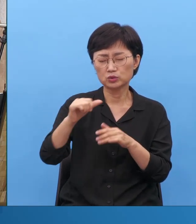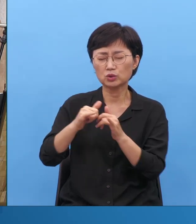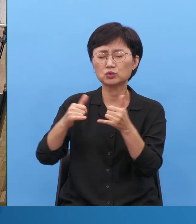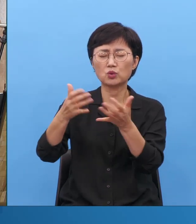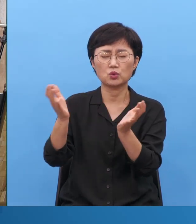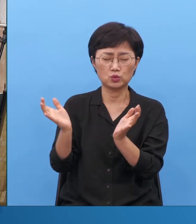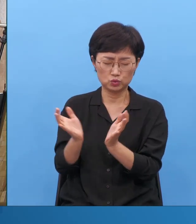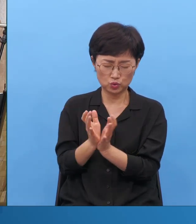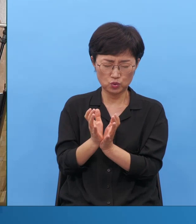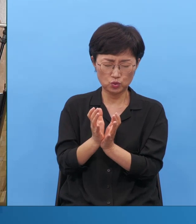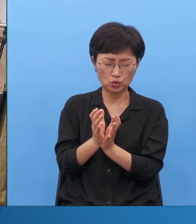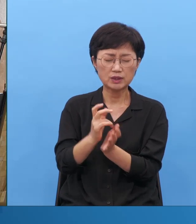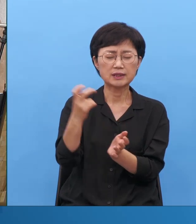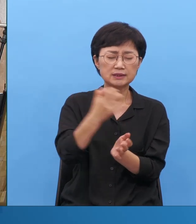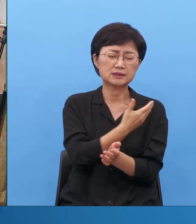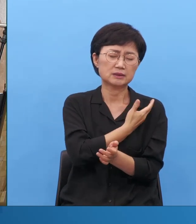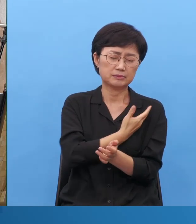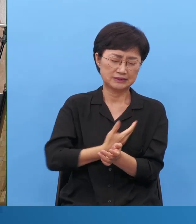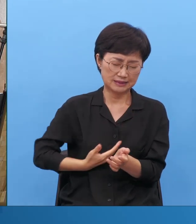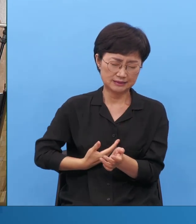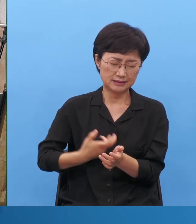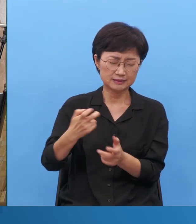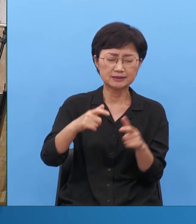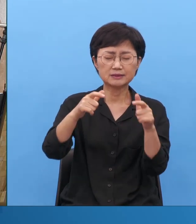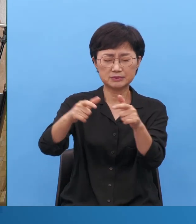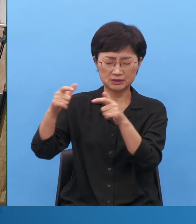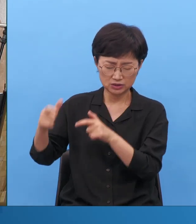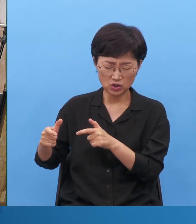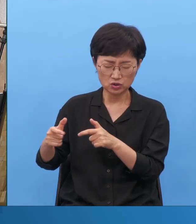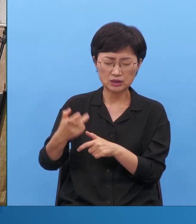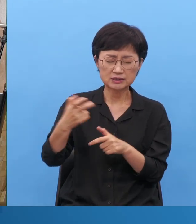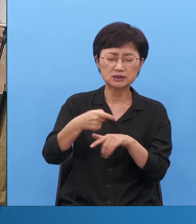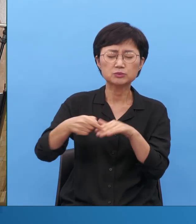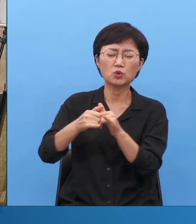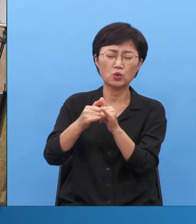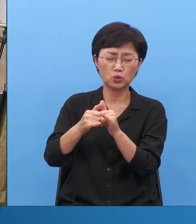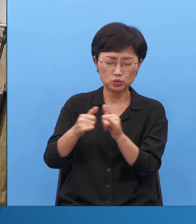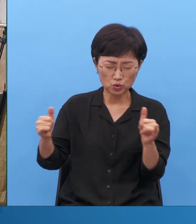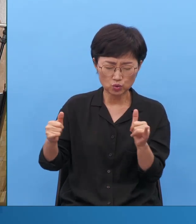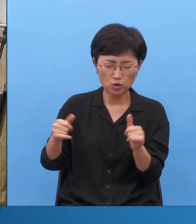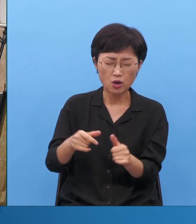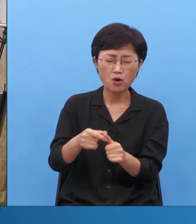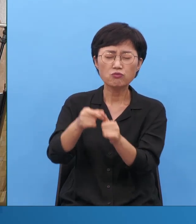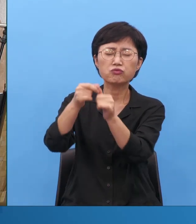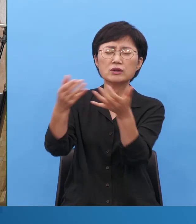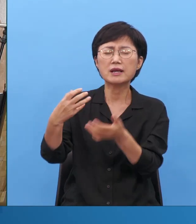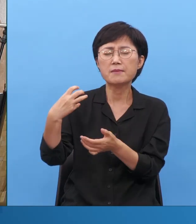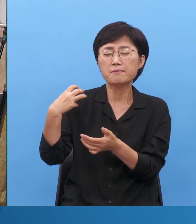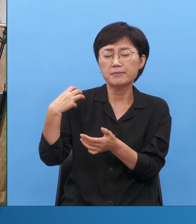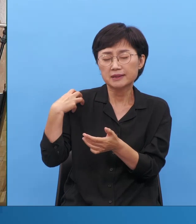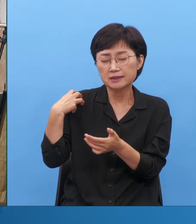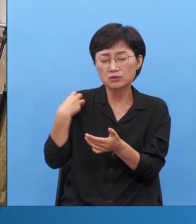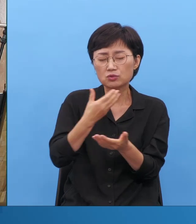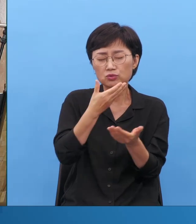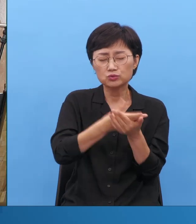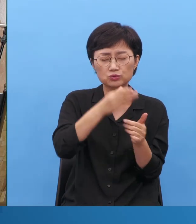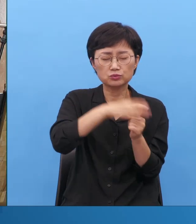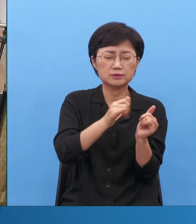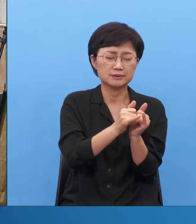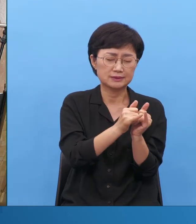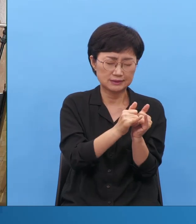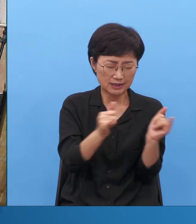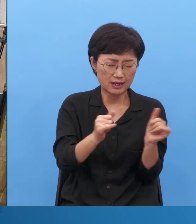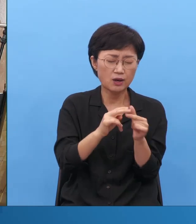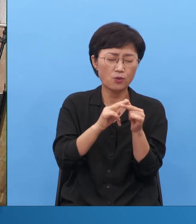70나라 살리는 1천만 전도제자와 중직자 랩넌트가 일어나게 하옵소서. Also, through all the conferences and fields of